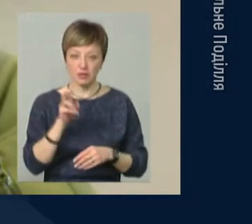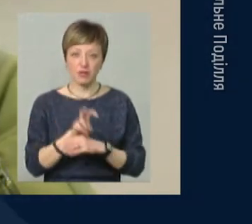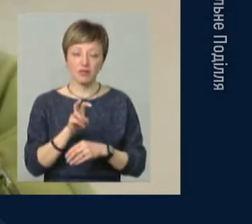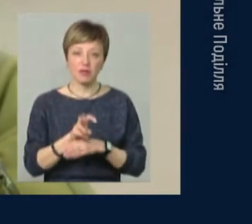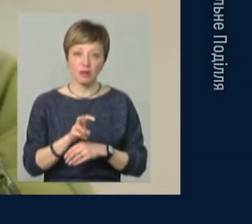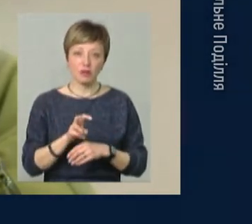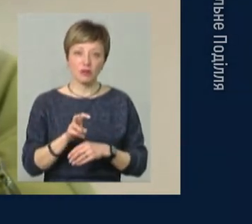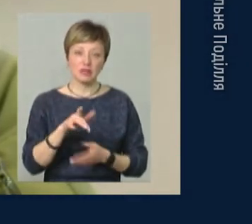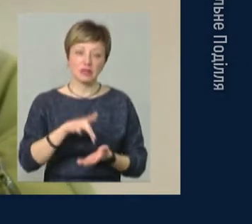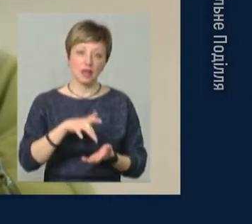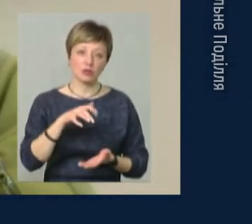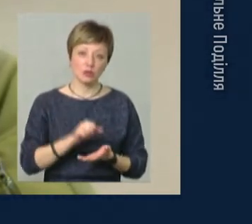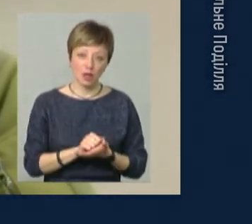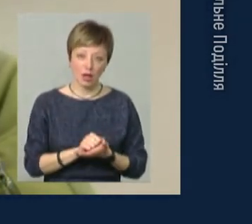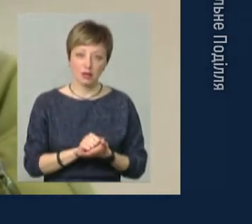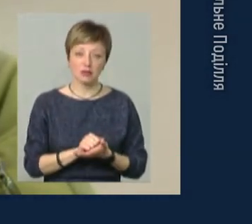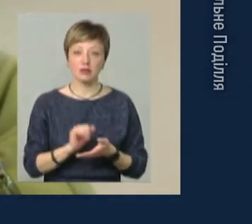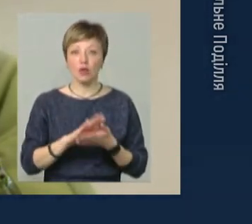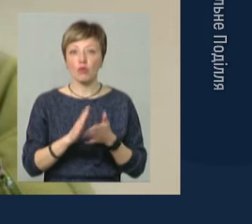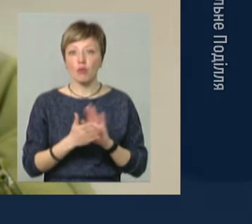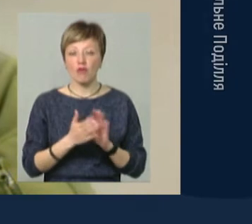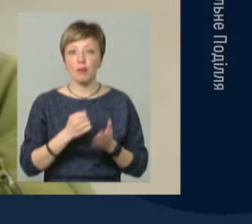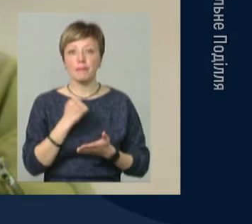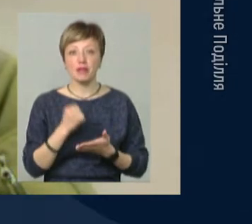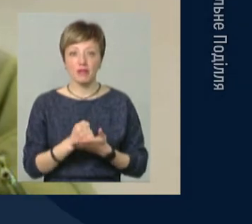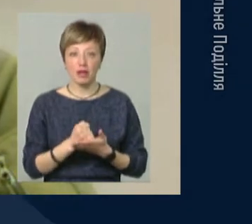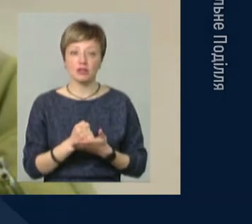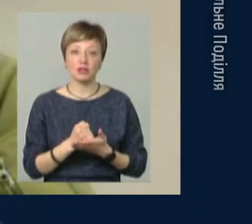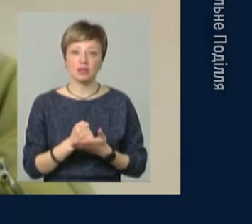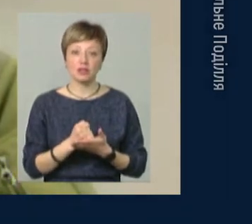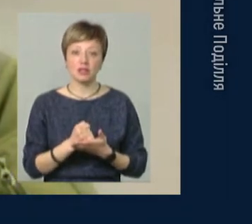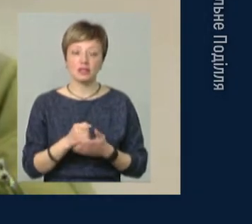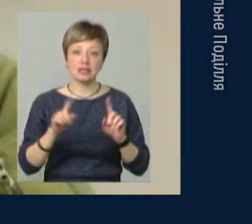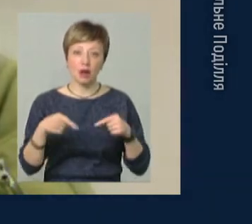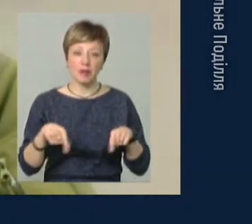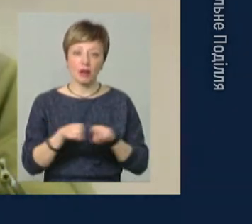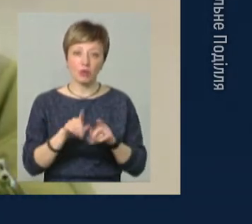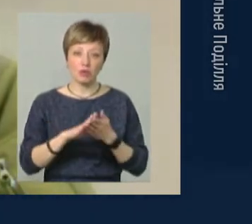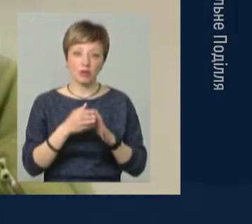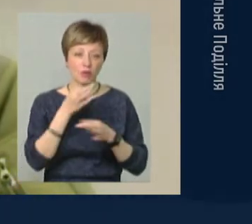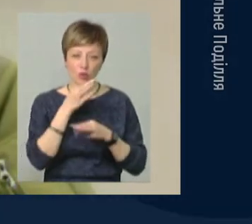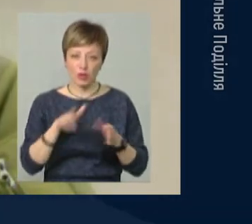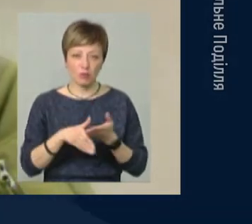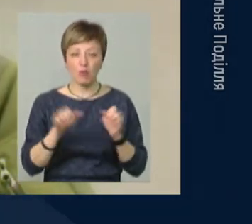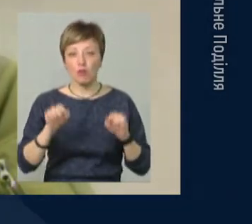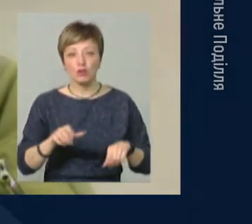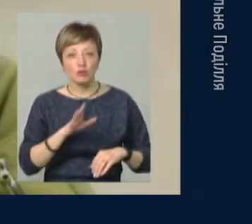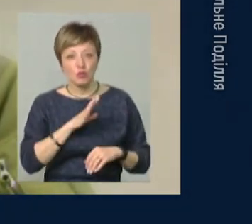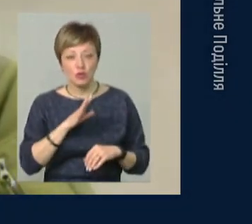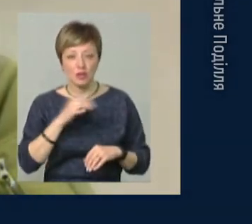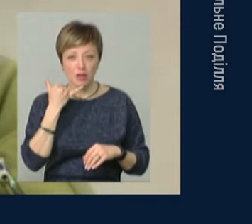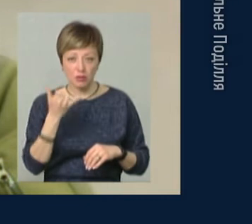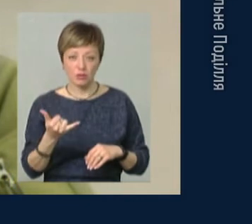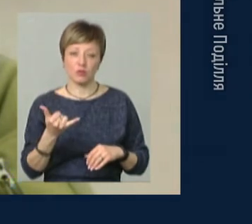відвідування безробітними центрами зайнятості за умови підтвердження і запиту такого статусу в будь-який спосіб. Тобто це може бути